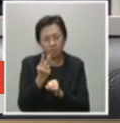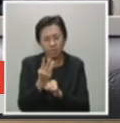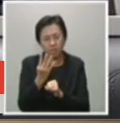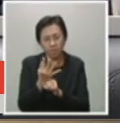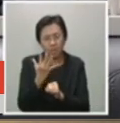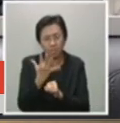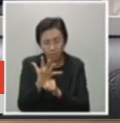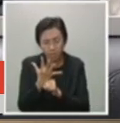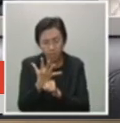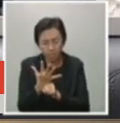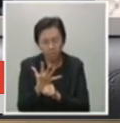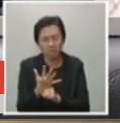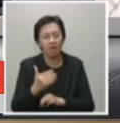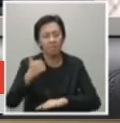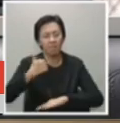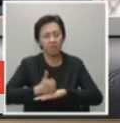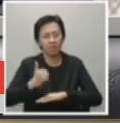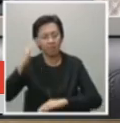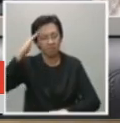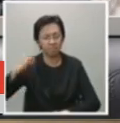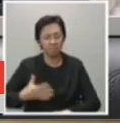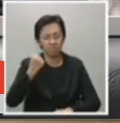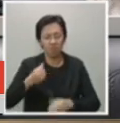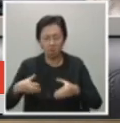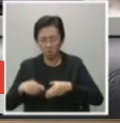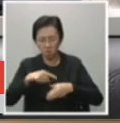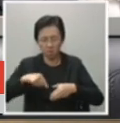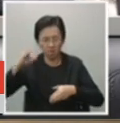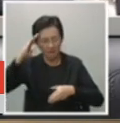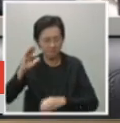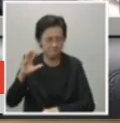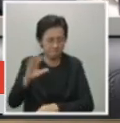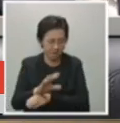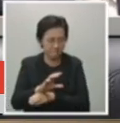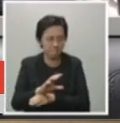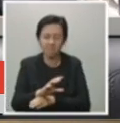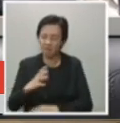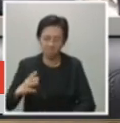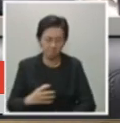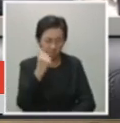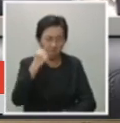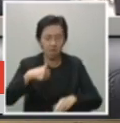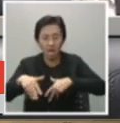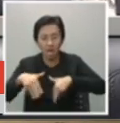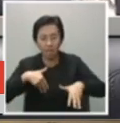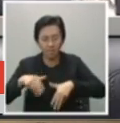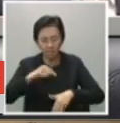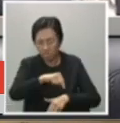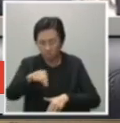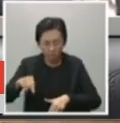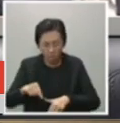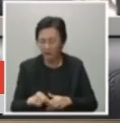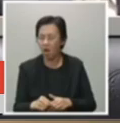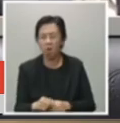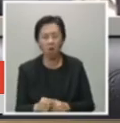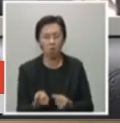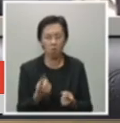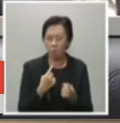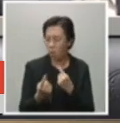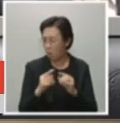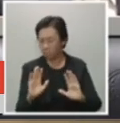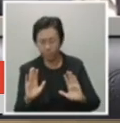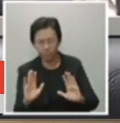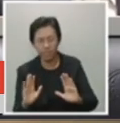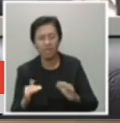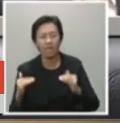ฏิวัติรัฐประหารโดยใช้กำลังทหารและการบังคับข่มขู่ประชาชนไม่ให้วิพากษ์วิจารณ์มีการลิด